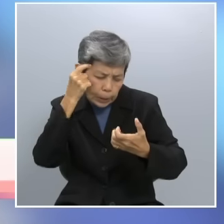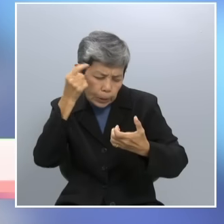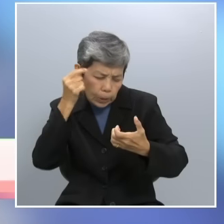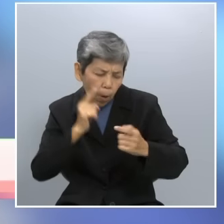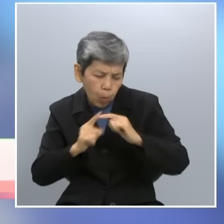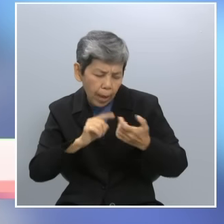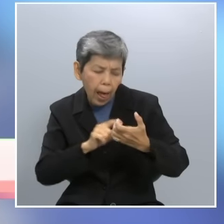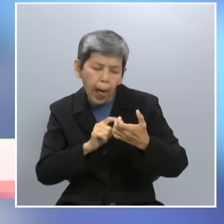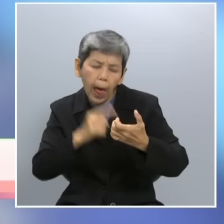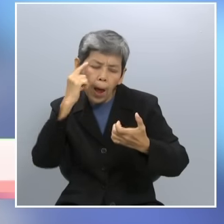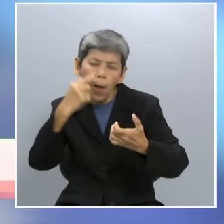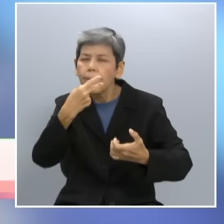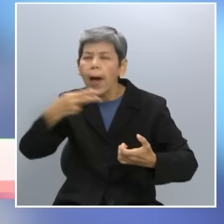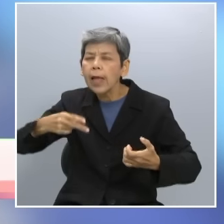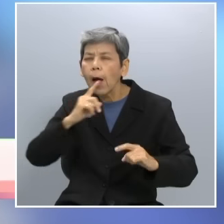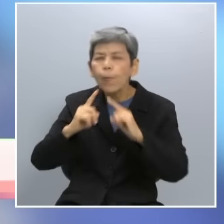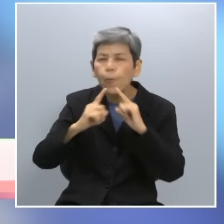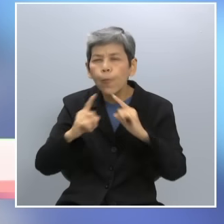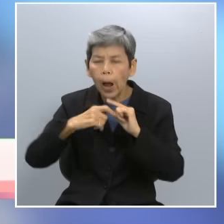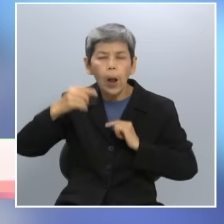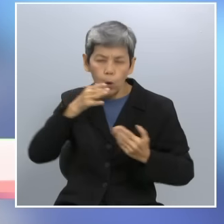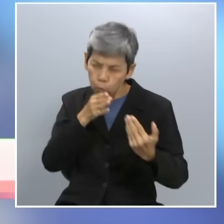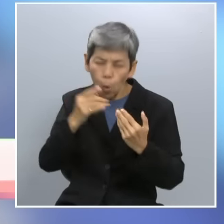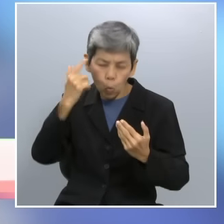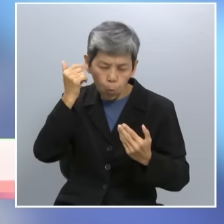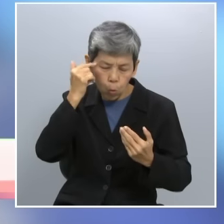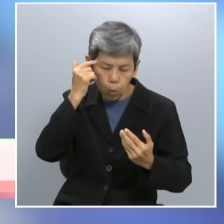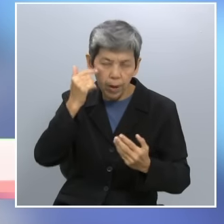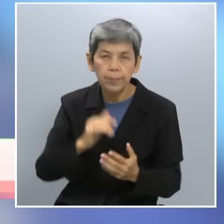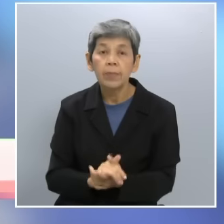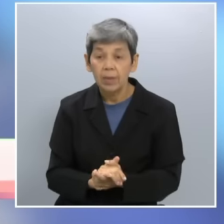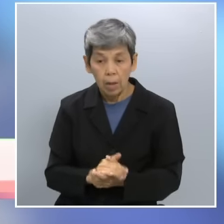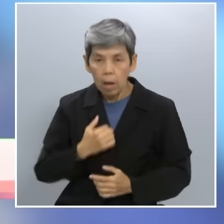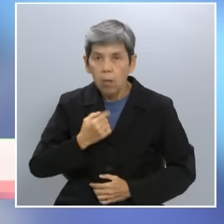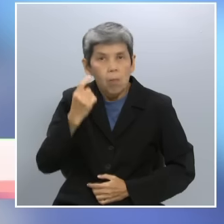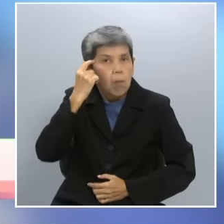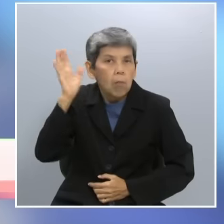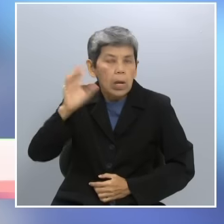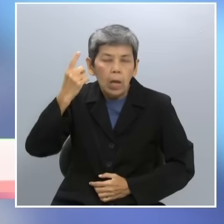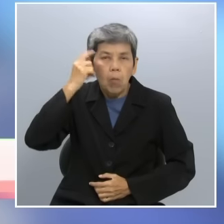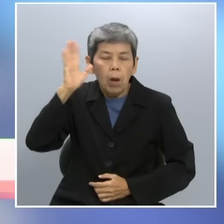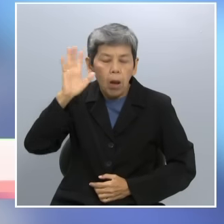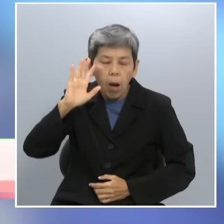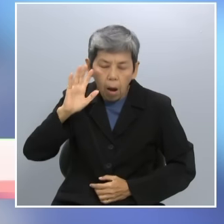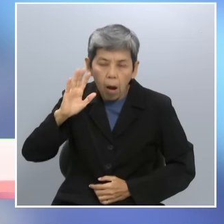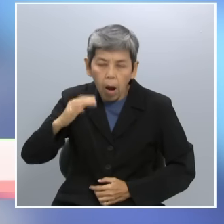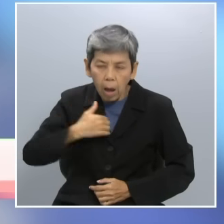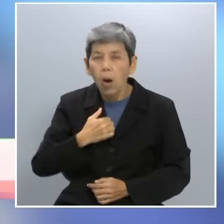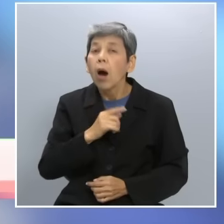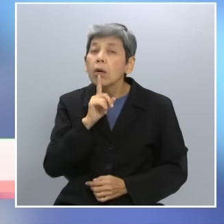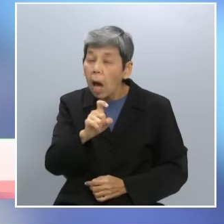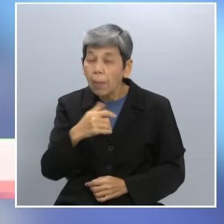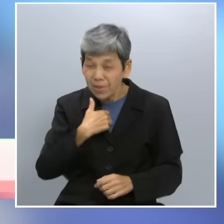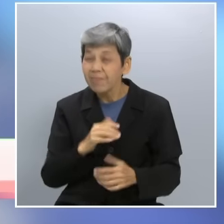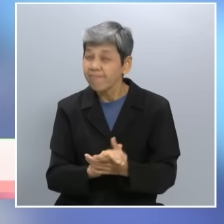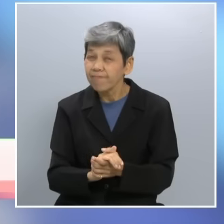คำพูดแบบไหนอ่ามันก็พยายามซ้ำรอยแกะรอยแบบนั้นค่ะอืเขาบอกว่าเขาไม่เอะใจเลยนะคะแล้วอย่างที่เราไล่ไทม์ไลนก็